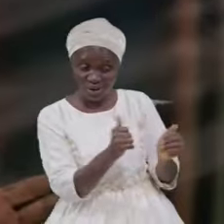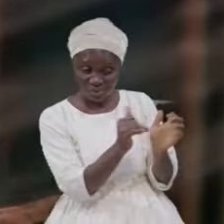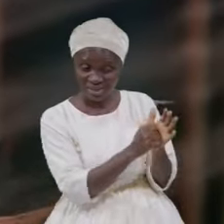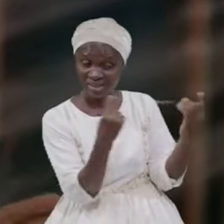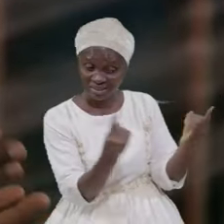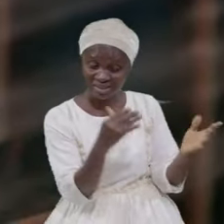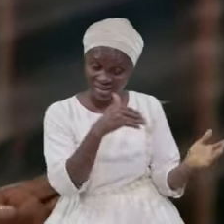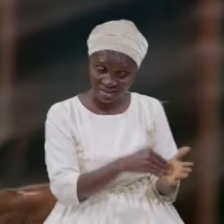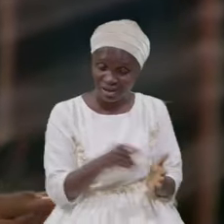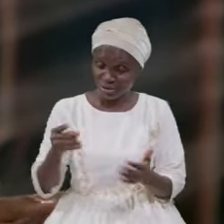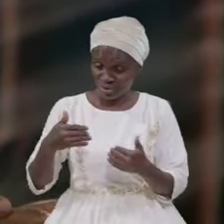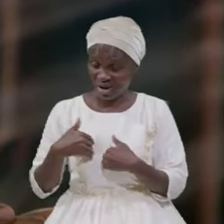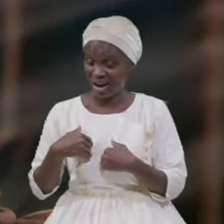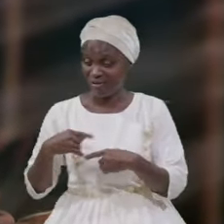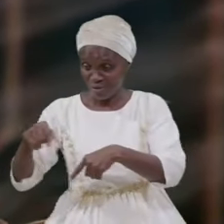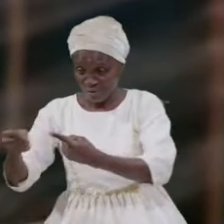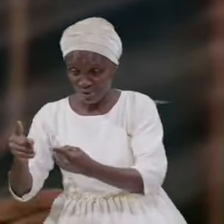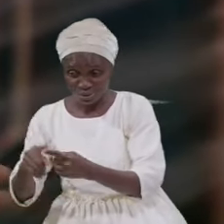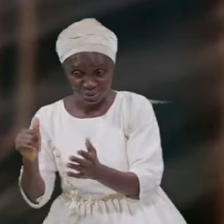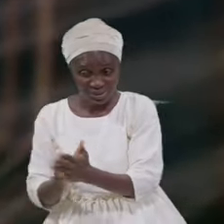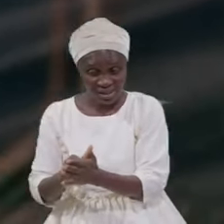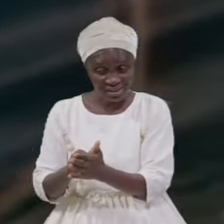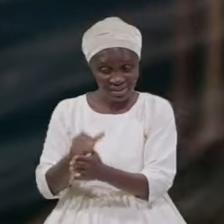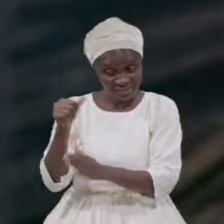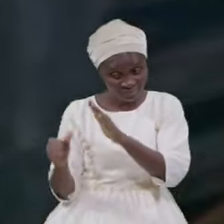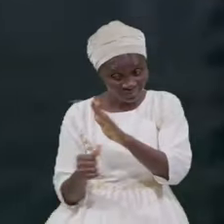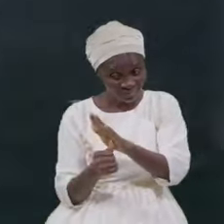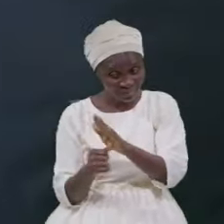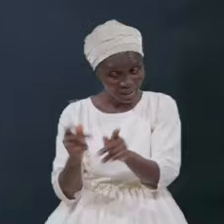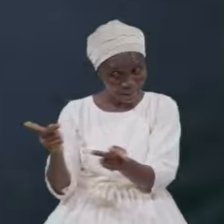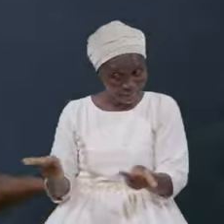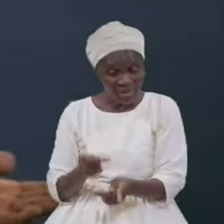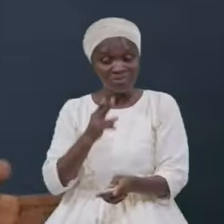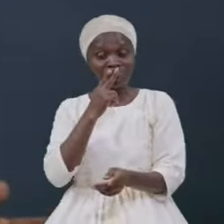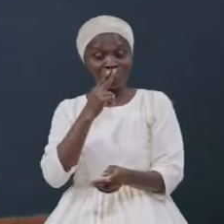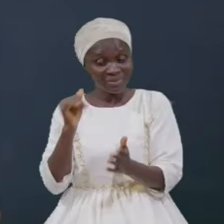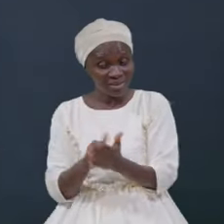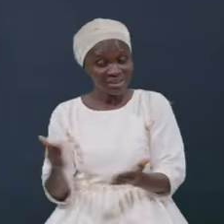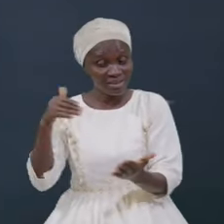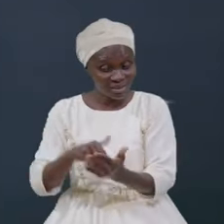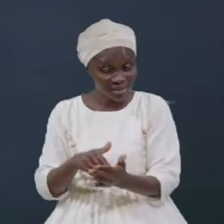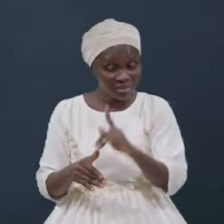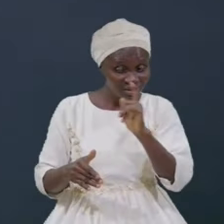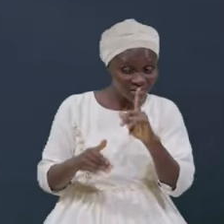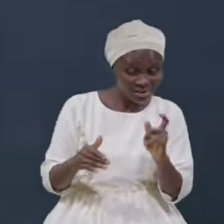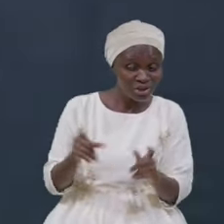Tu es encore allé derrière la porte fermée et tu as fumé encore la chose là, hein? Tu es allé derrière la porte fermée. Papa